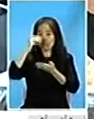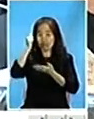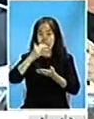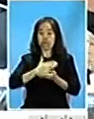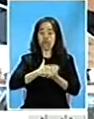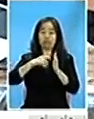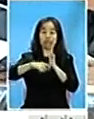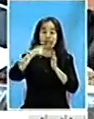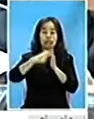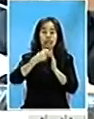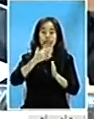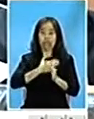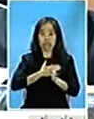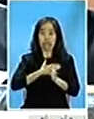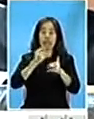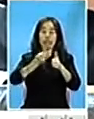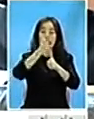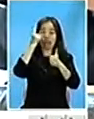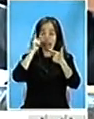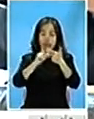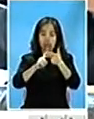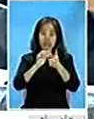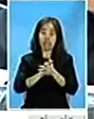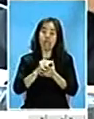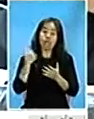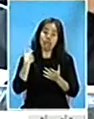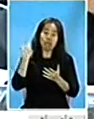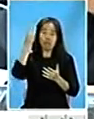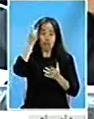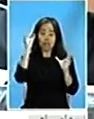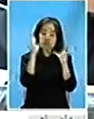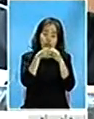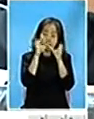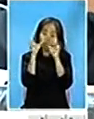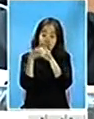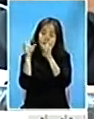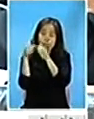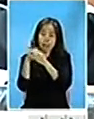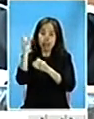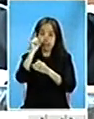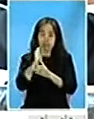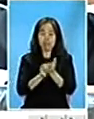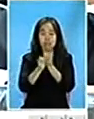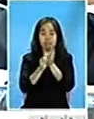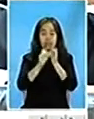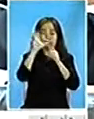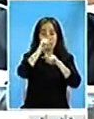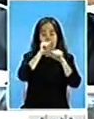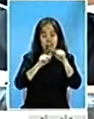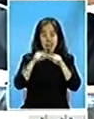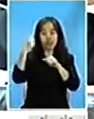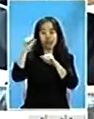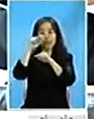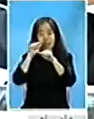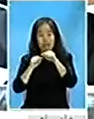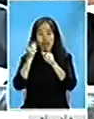าของเหตุผลครับส่วนท่านจัดหมวดหมู่ไว้กลุ่มที่หนึ่ง ปรับลด 5% กลุ่มที่2ปรับลด